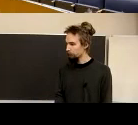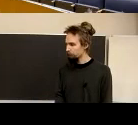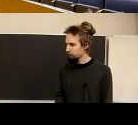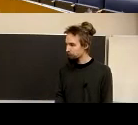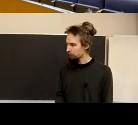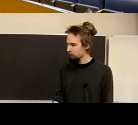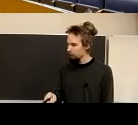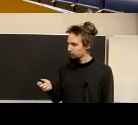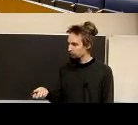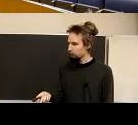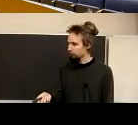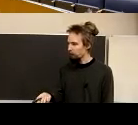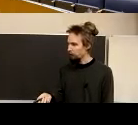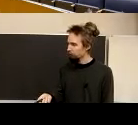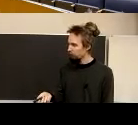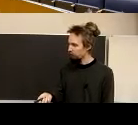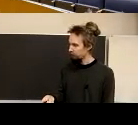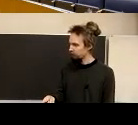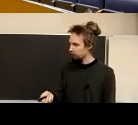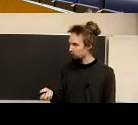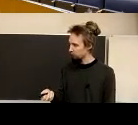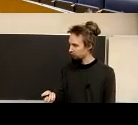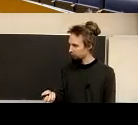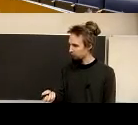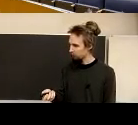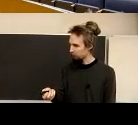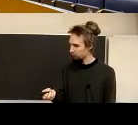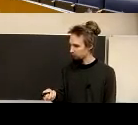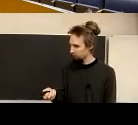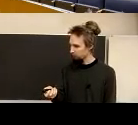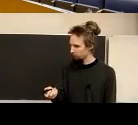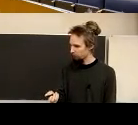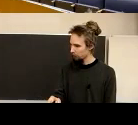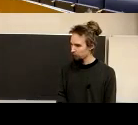tähän. Tässä on yksi lainaus kanssa näistä teemoista.